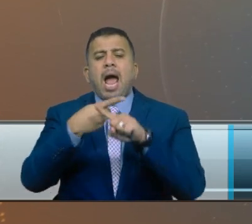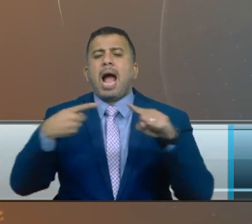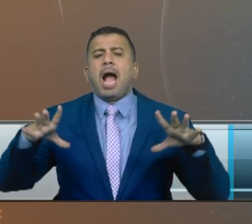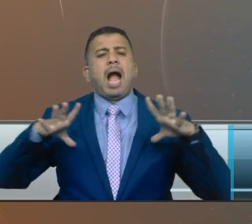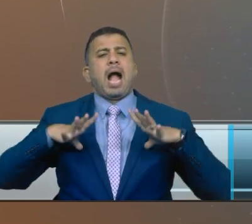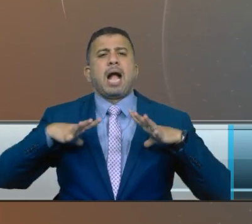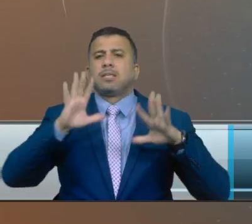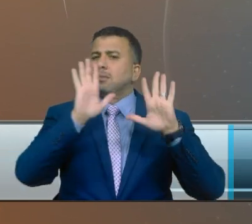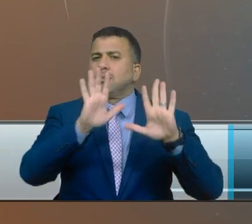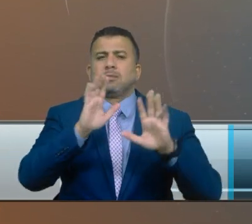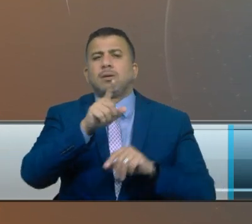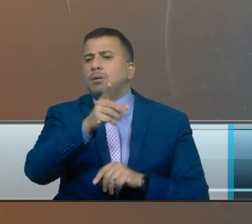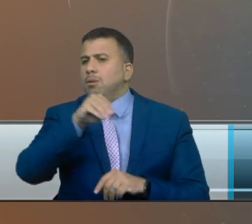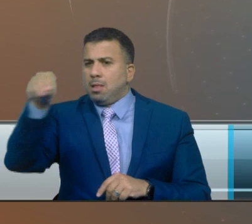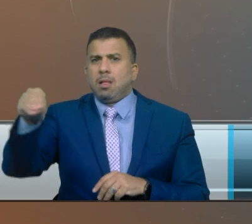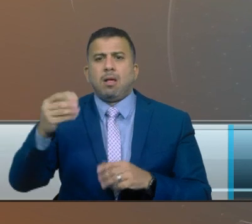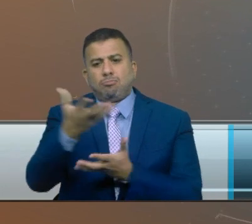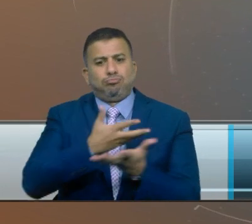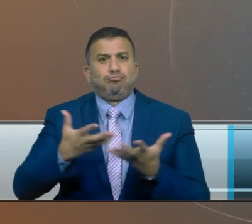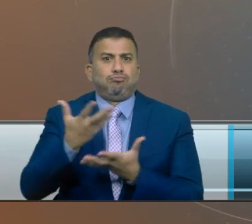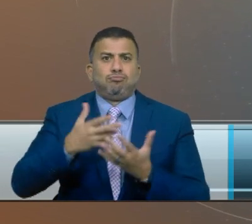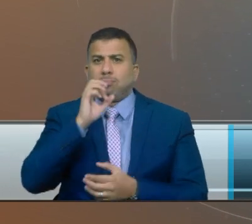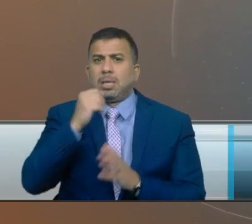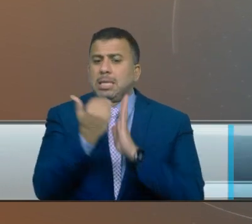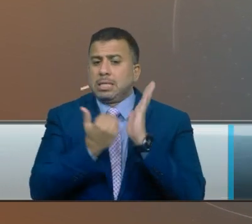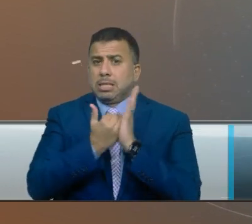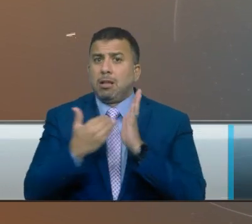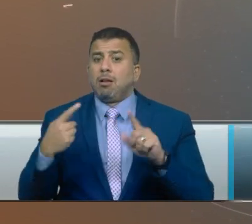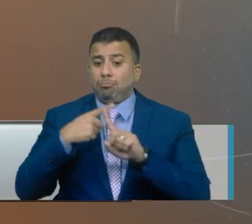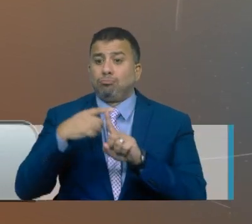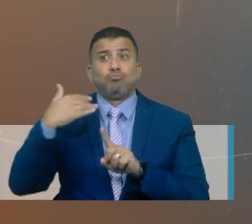واكتشاف في مجالته بما ينعكس ايجابا على الاقتصاد الوطني المستقبليه